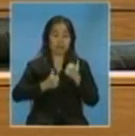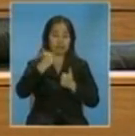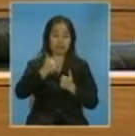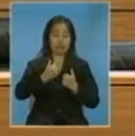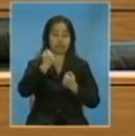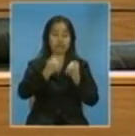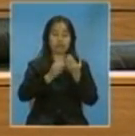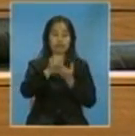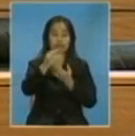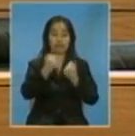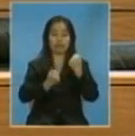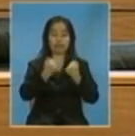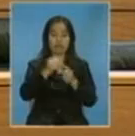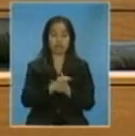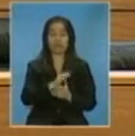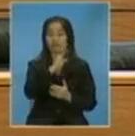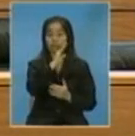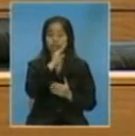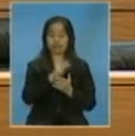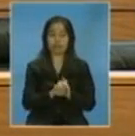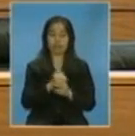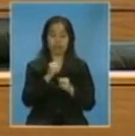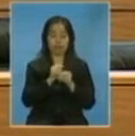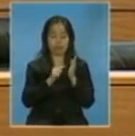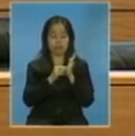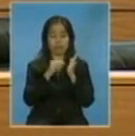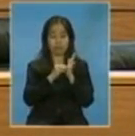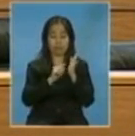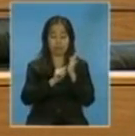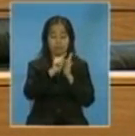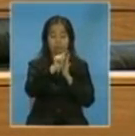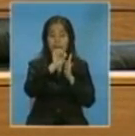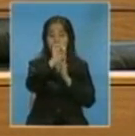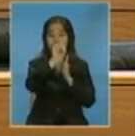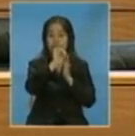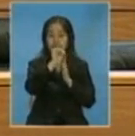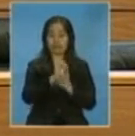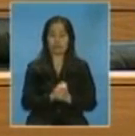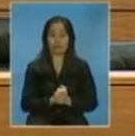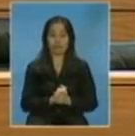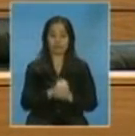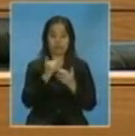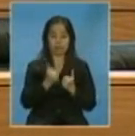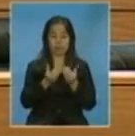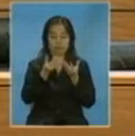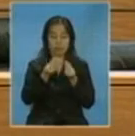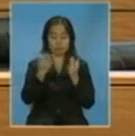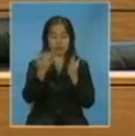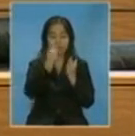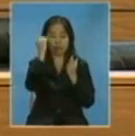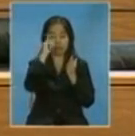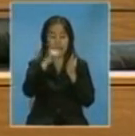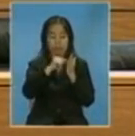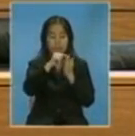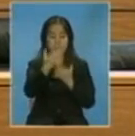ตินะครับท่านครับถ้าทำเส้นทางกรุงเทพเชียงใหม่วันนี้เวรคืนก็ยังไม่ได้เวรคืนส